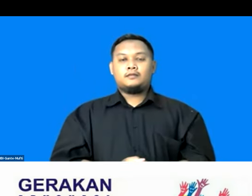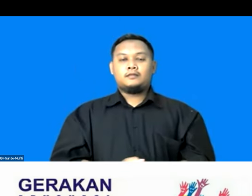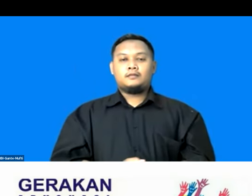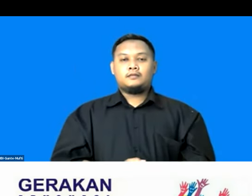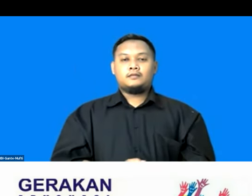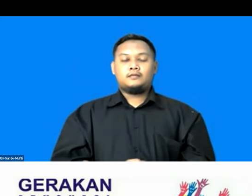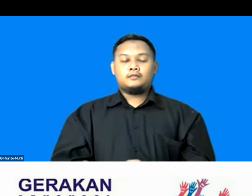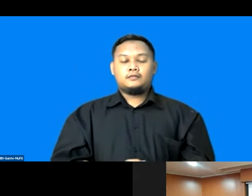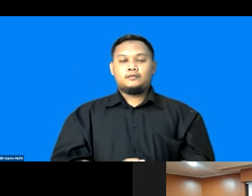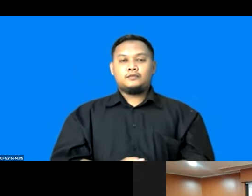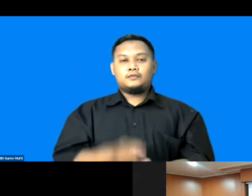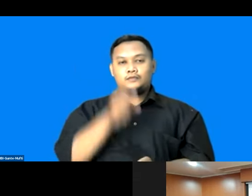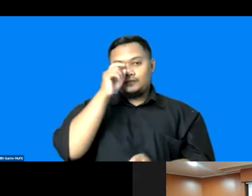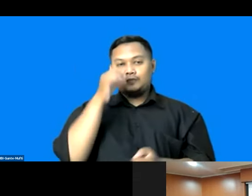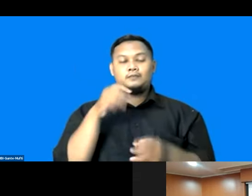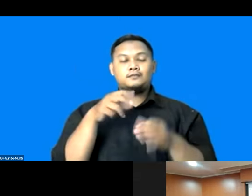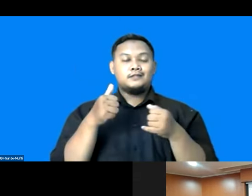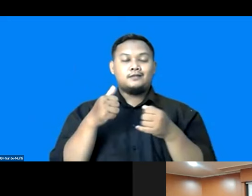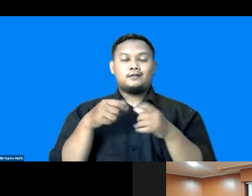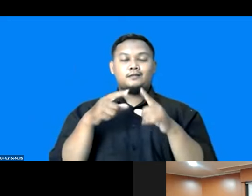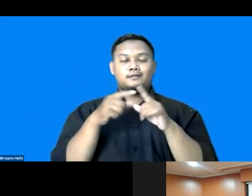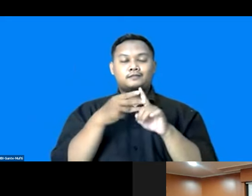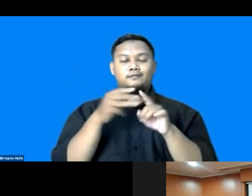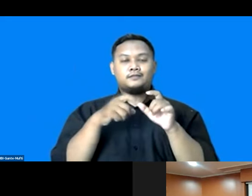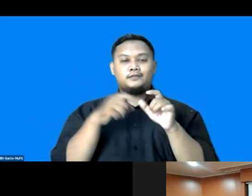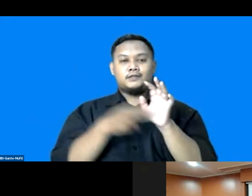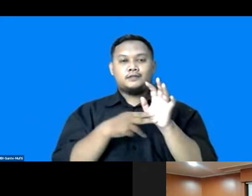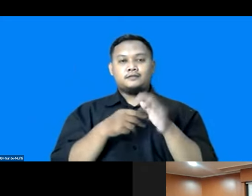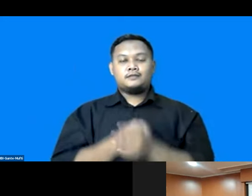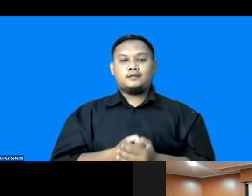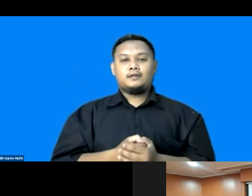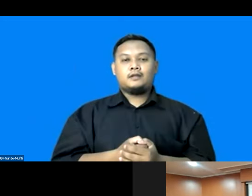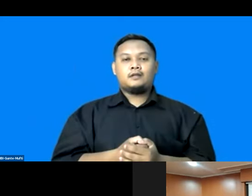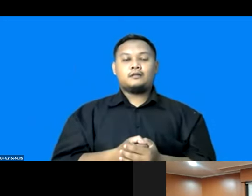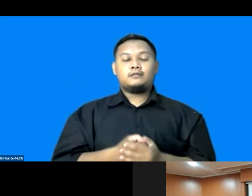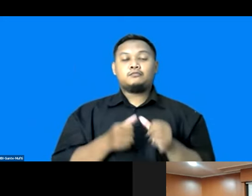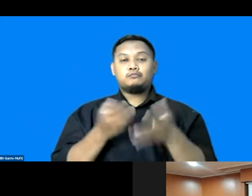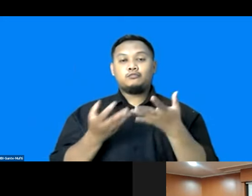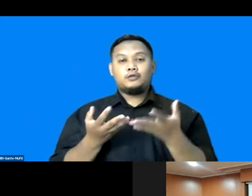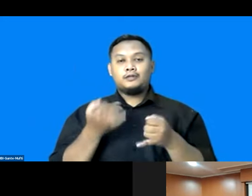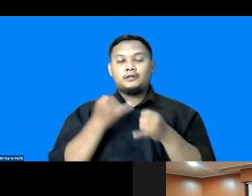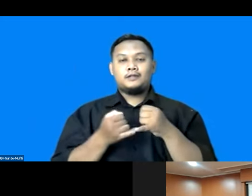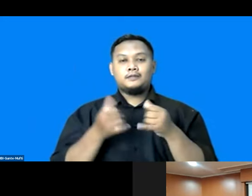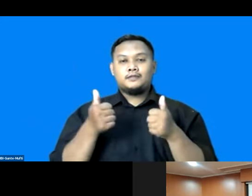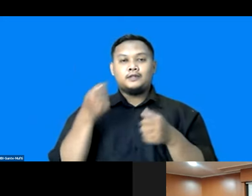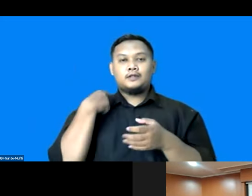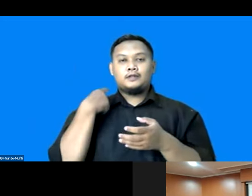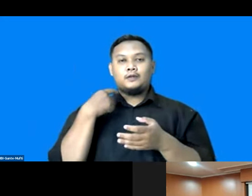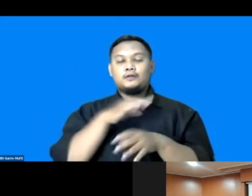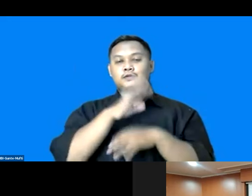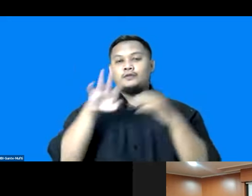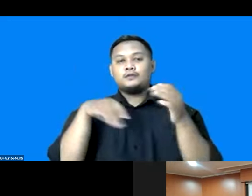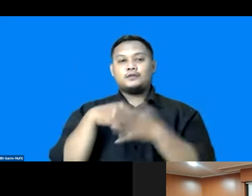supaya bisa absen dulu. Dan mungkin yang terakhir bisa tolong para peserta bisa on